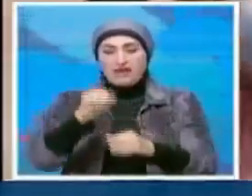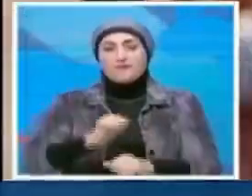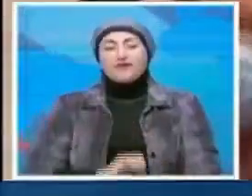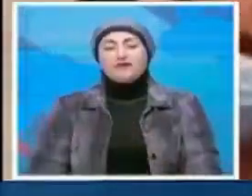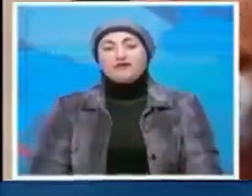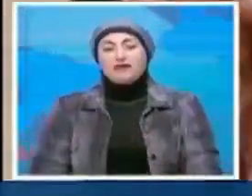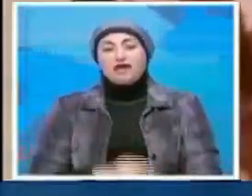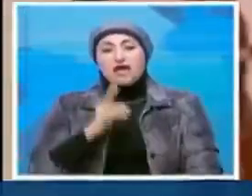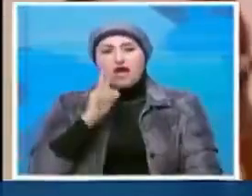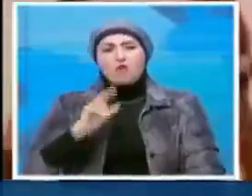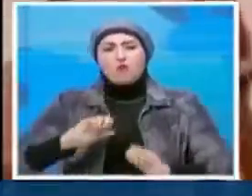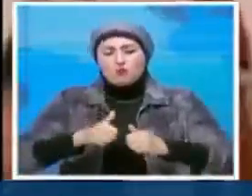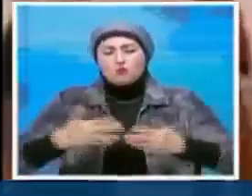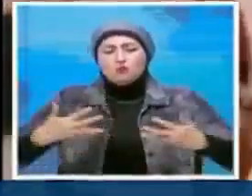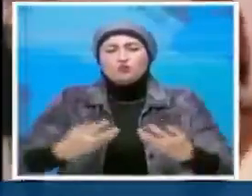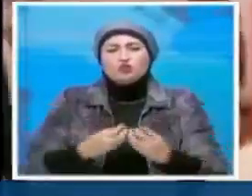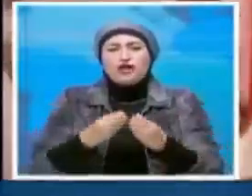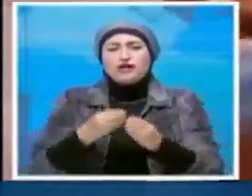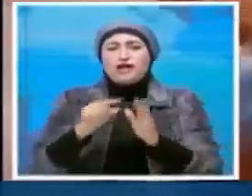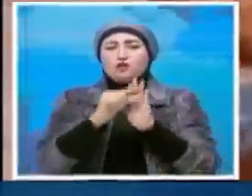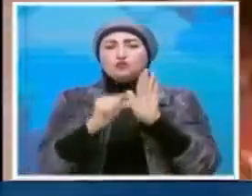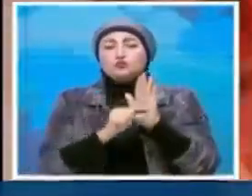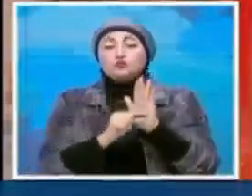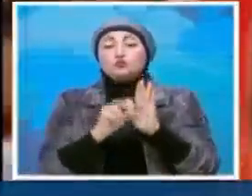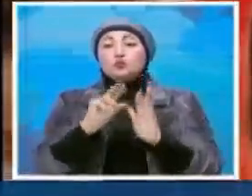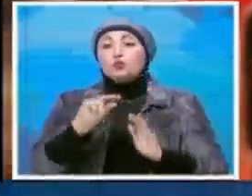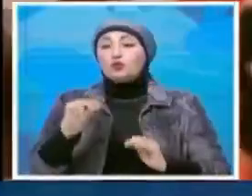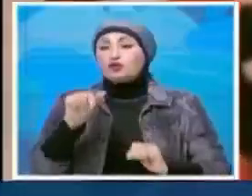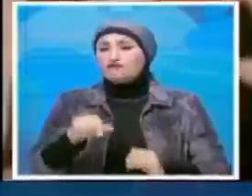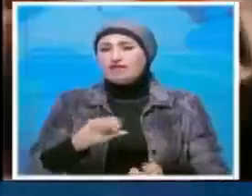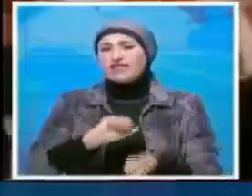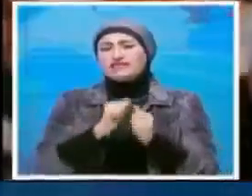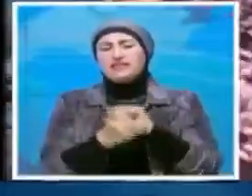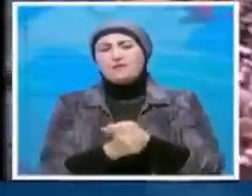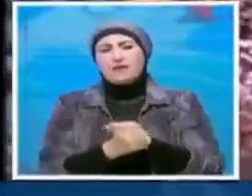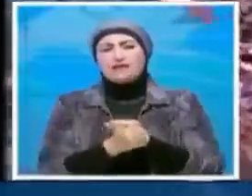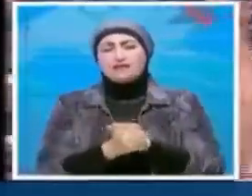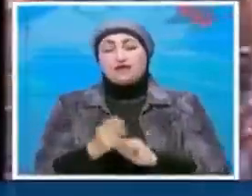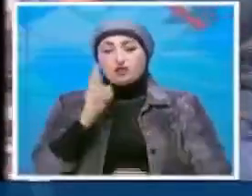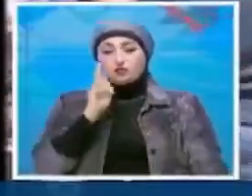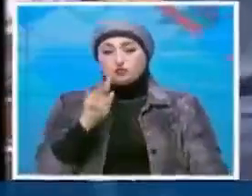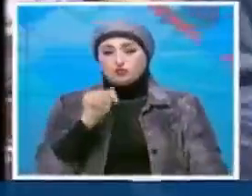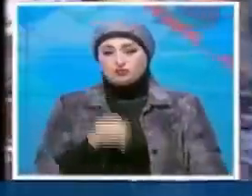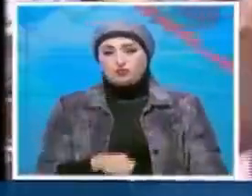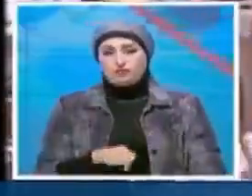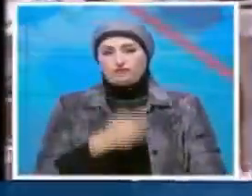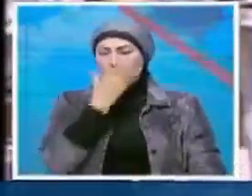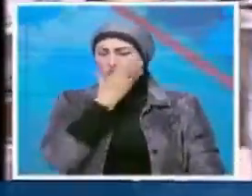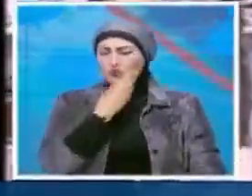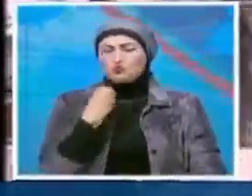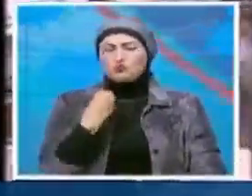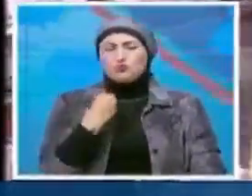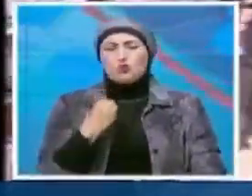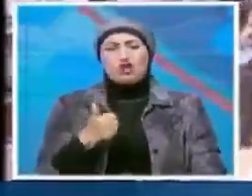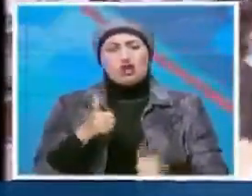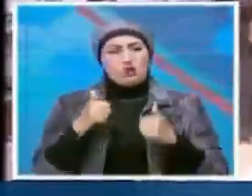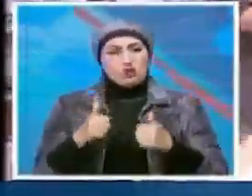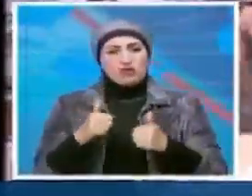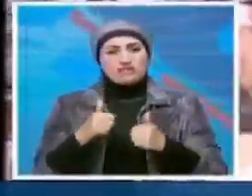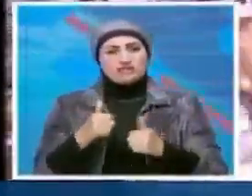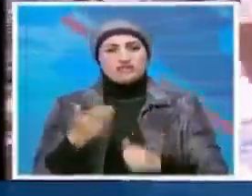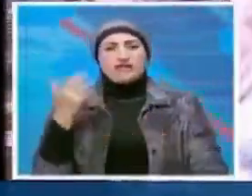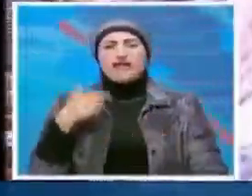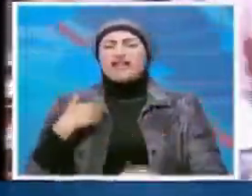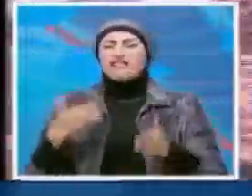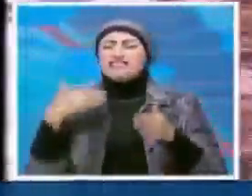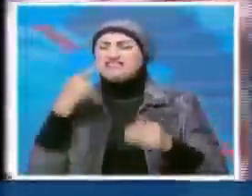أو المشاركة في أي استحقاق دستوري تبدل تماما واتخذ صورة مغايرة خلال السنوات